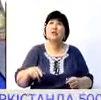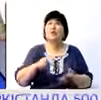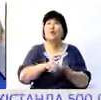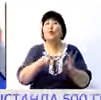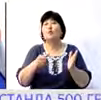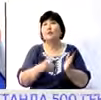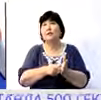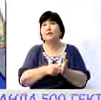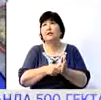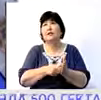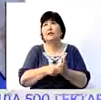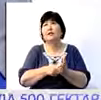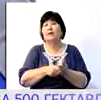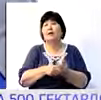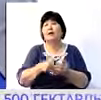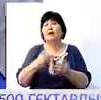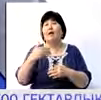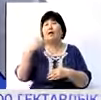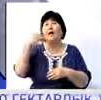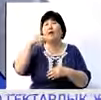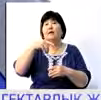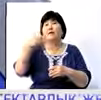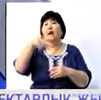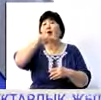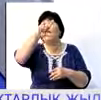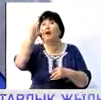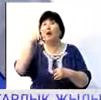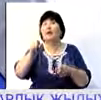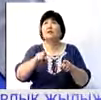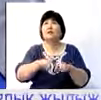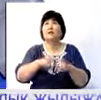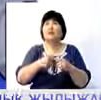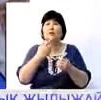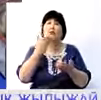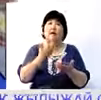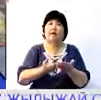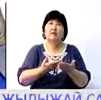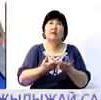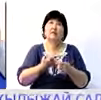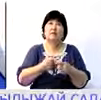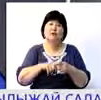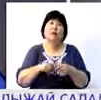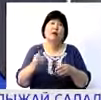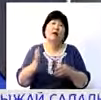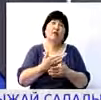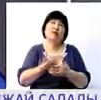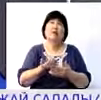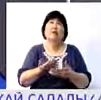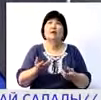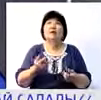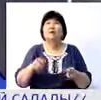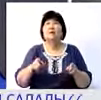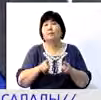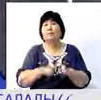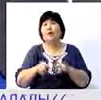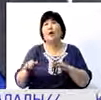бөлмесіндегі ту айшығы, басқышы, жарықшақ анықталып, ол сол заманда ауыстырылды. Латын қарқыны